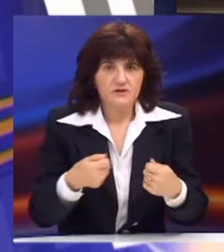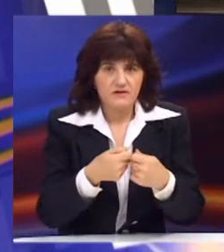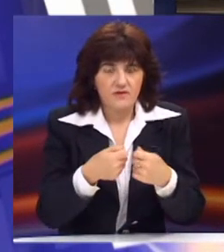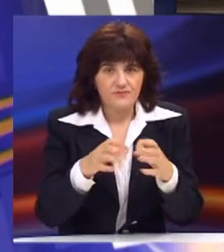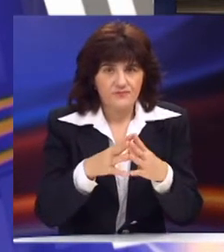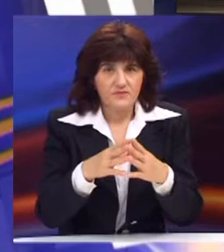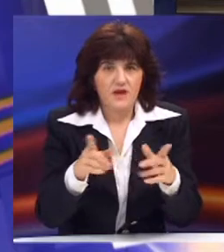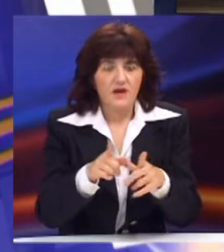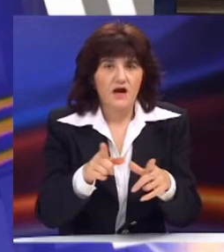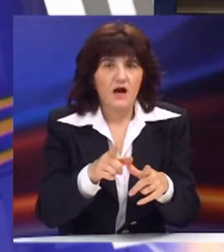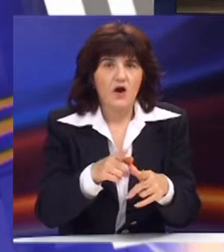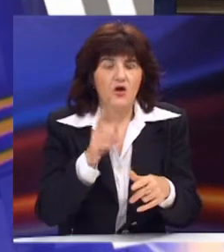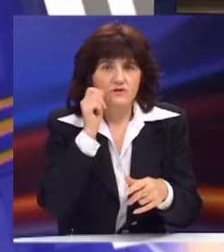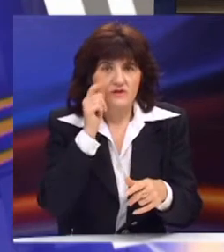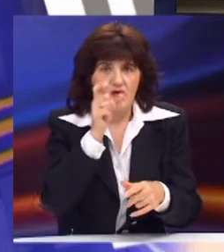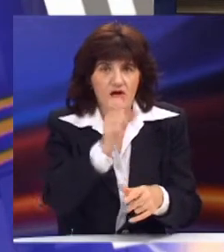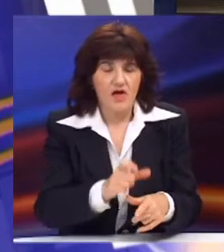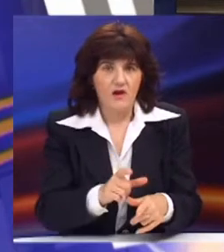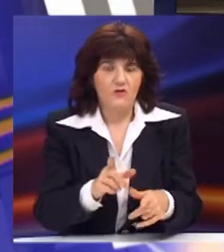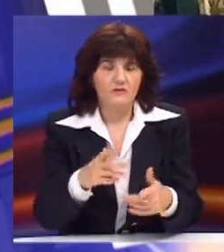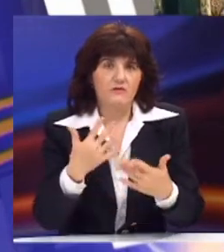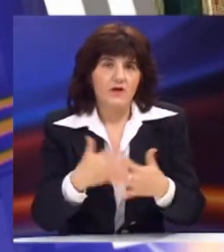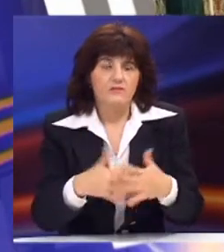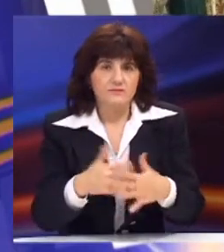kao autohtoni južnoslovenski narod.